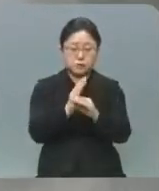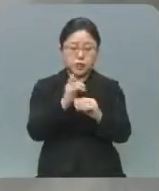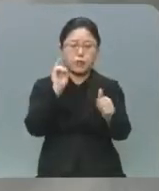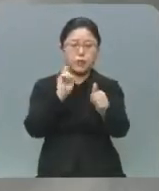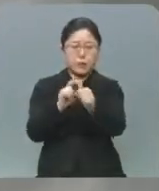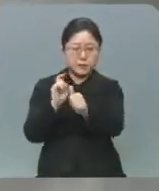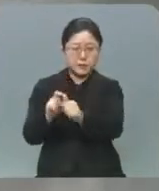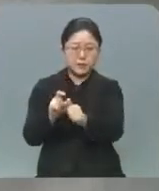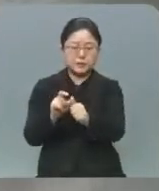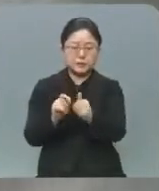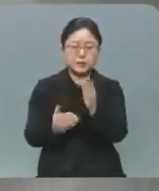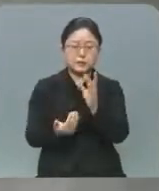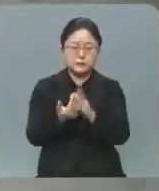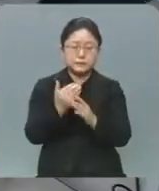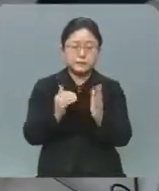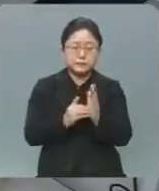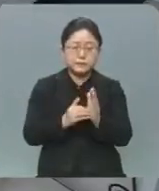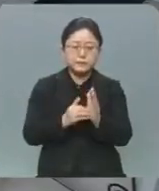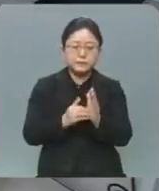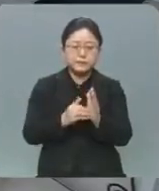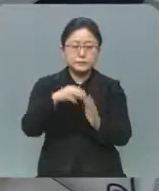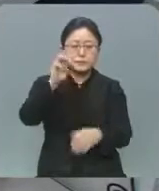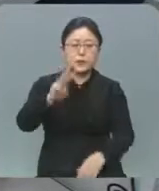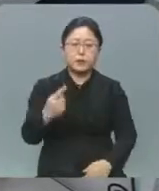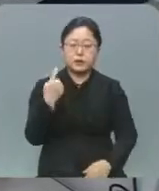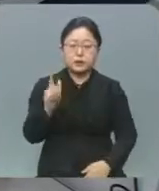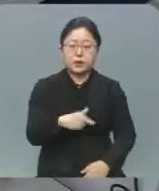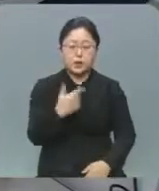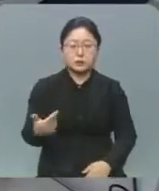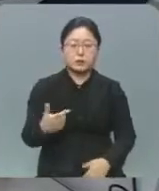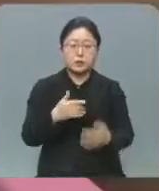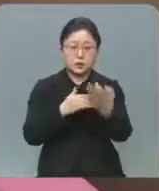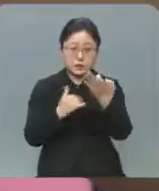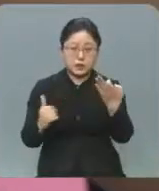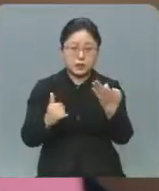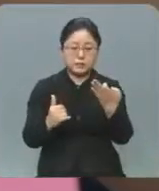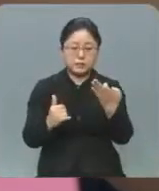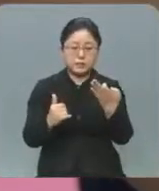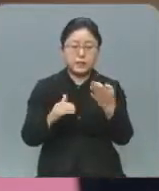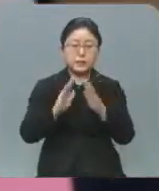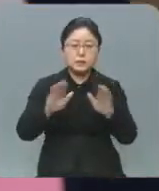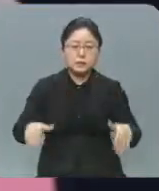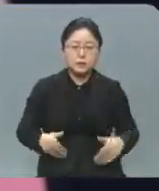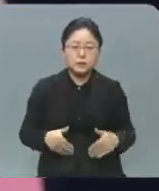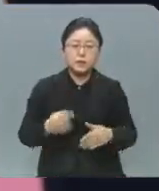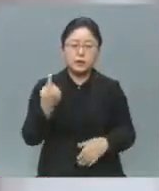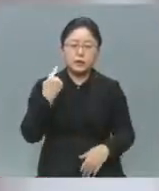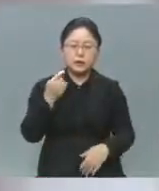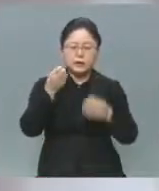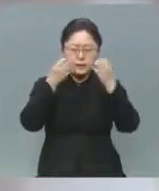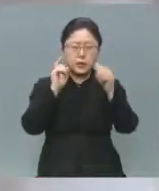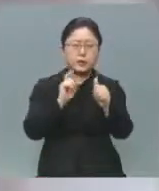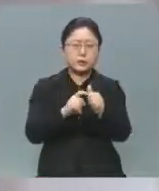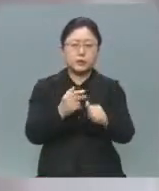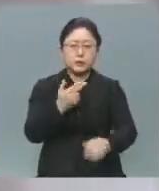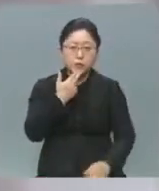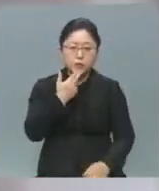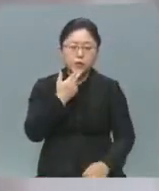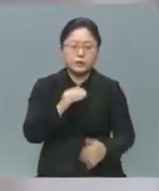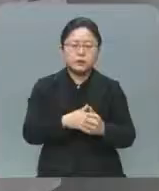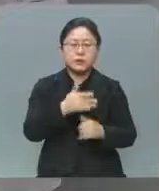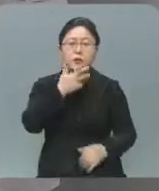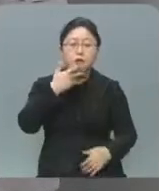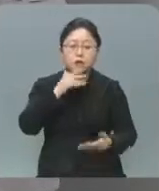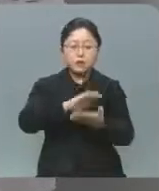확진 판정이 나왔습니다. 이로써 광주는 어제 하루 확진자가 14명입니다. 전남은 어제 신규 확진자는